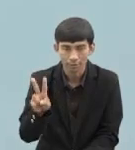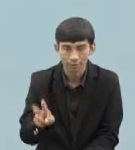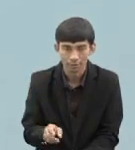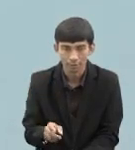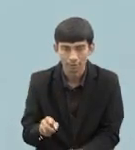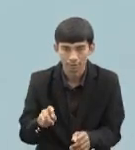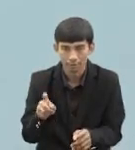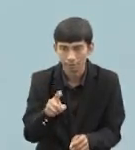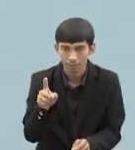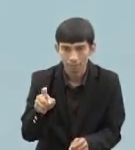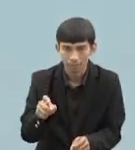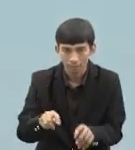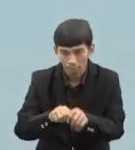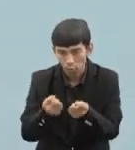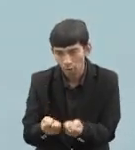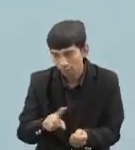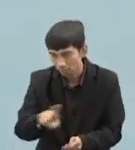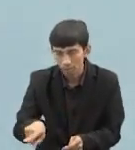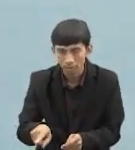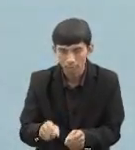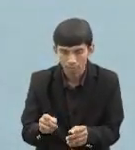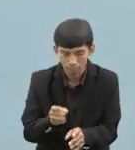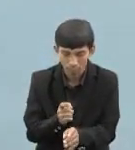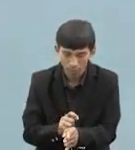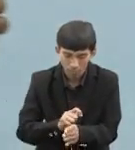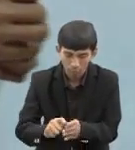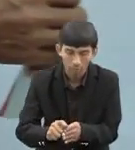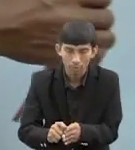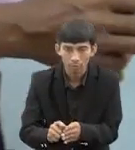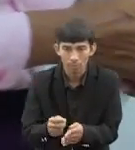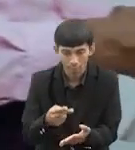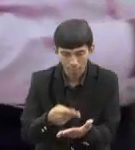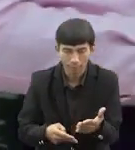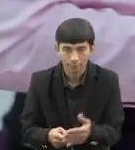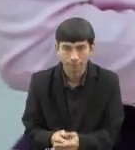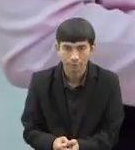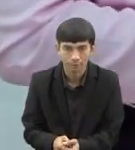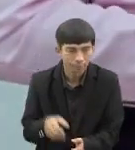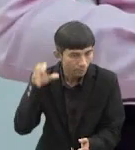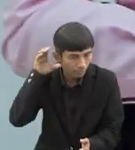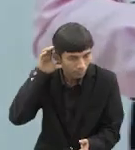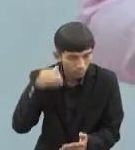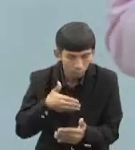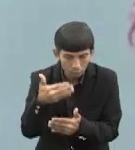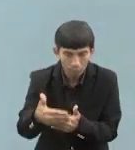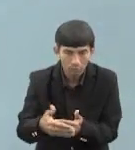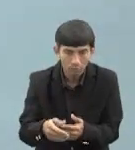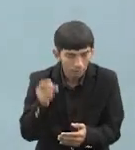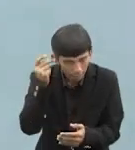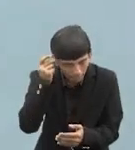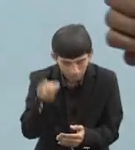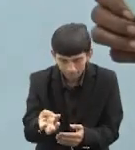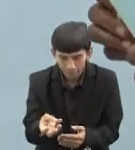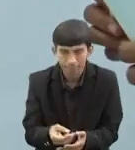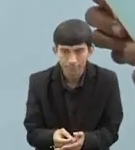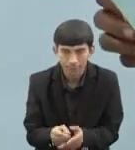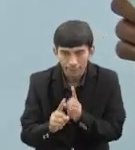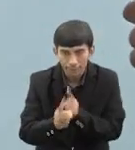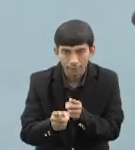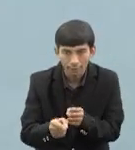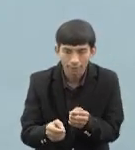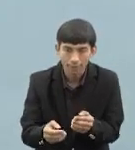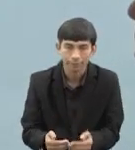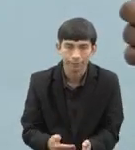kê bà cọp bà vầy khá là. Chà, bình tọc bí sát đạp. Con cực bằng tịnh mớ, hay chá lai bà đá mà